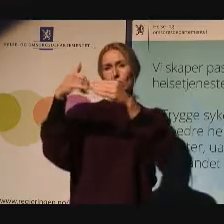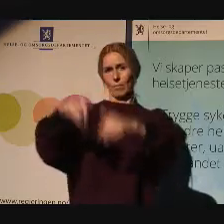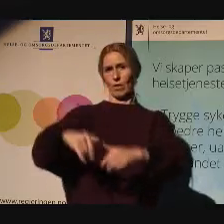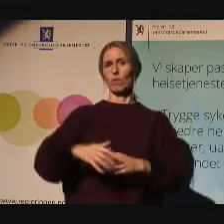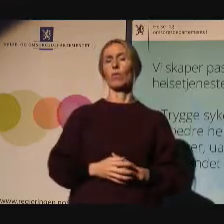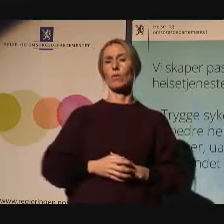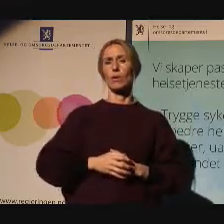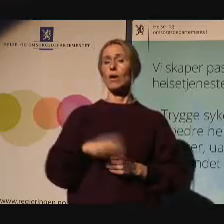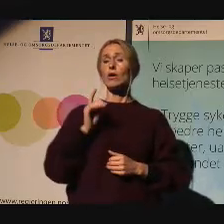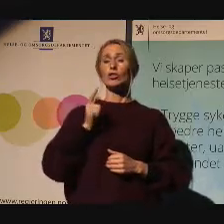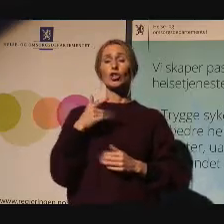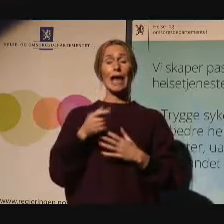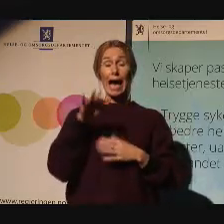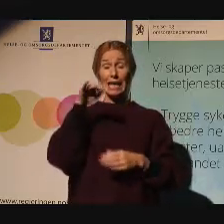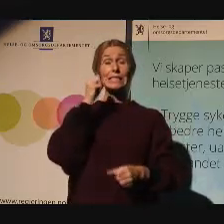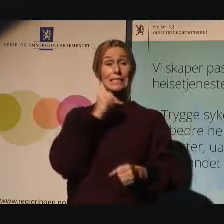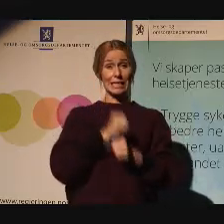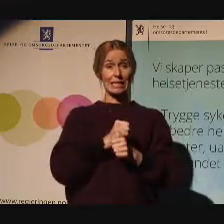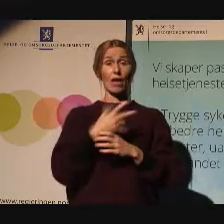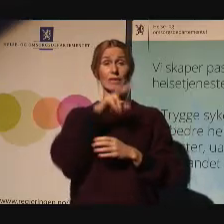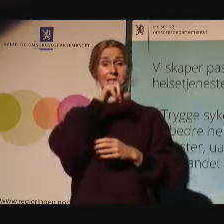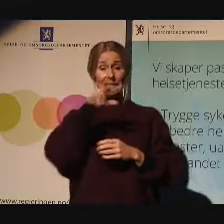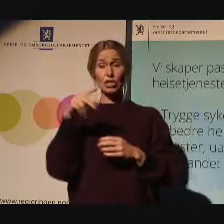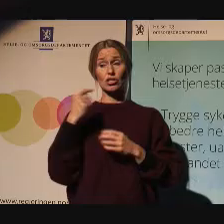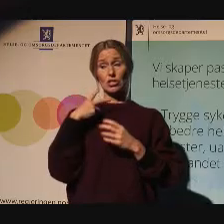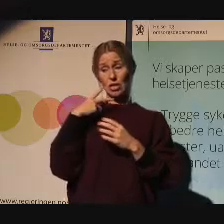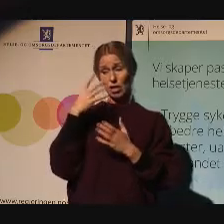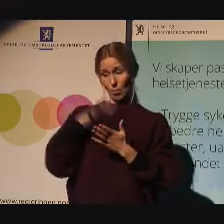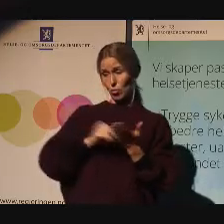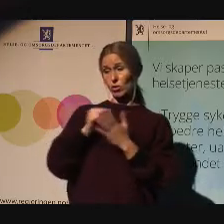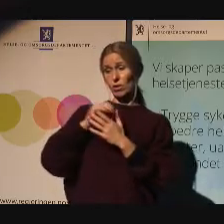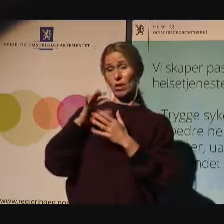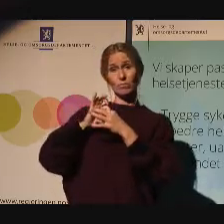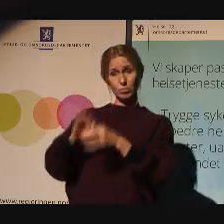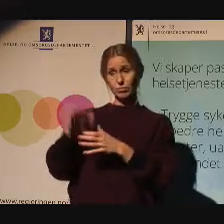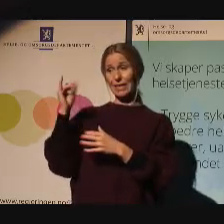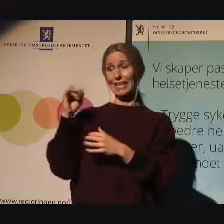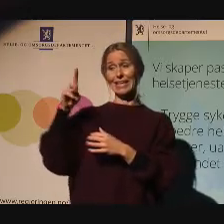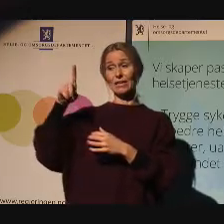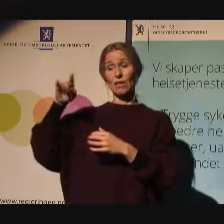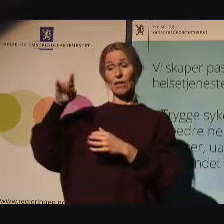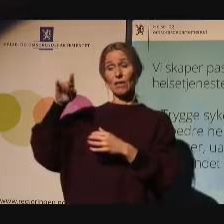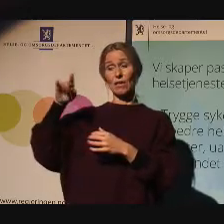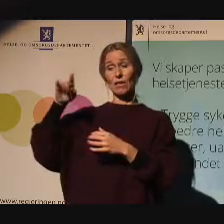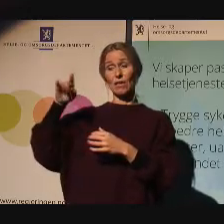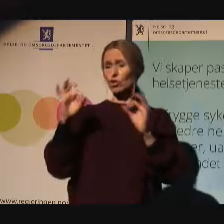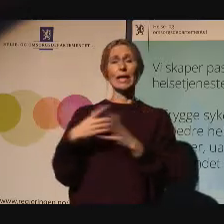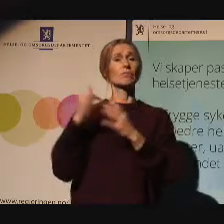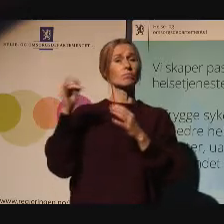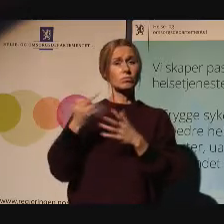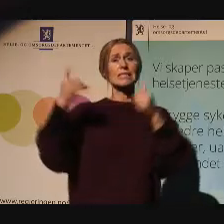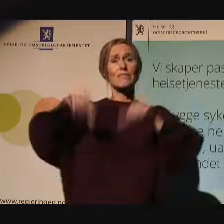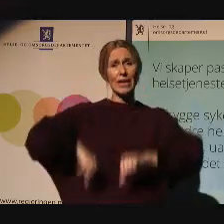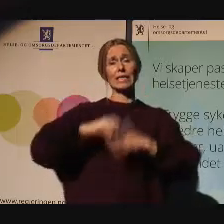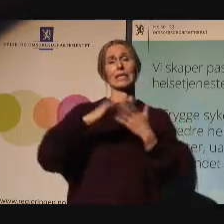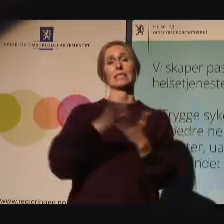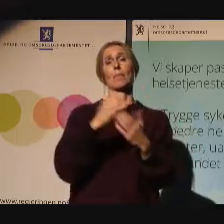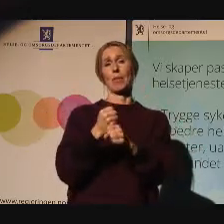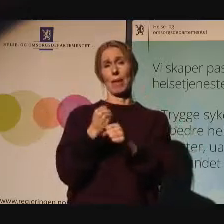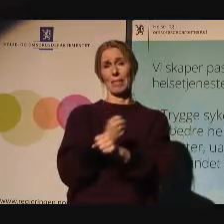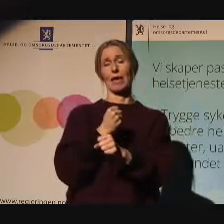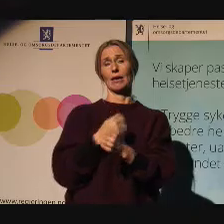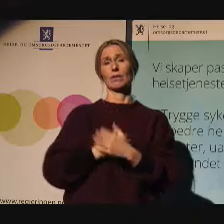For det er ikke noe tvil at den tilsynsrapporten om Ida viser at det her har det vært svikt i samarbeidet.